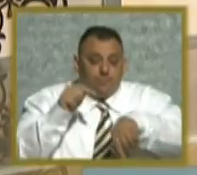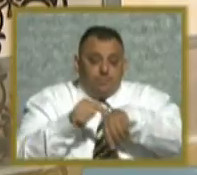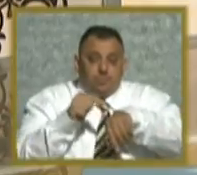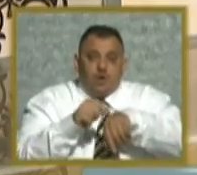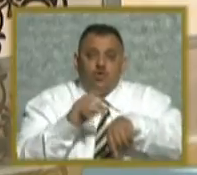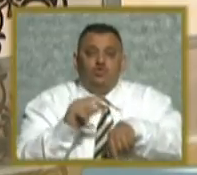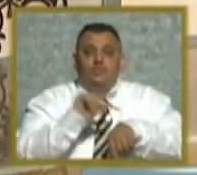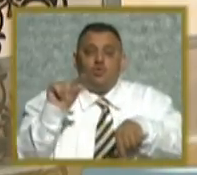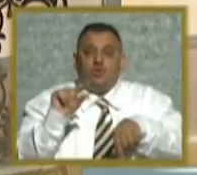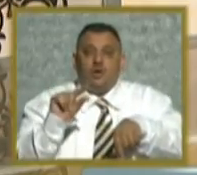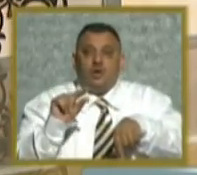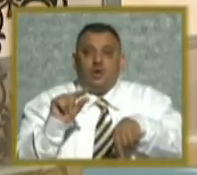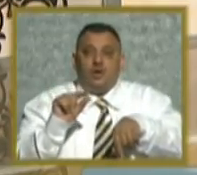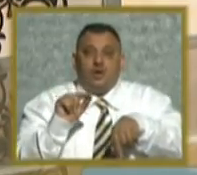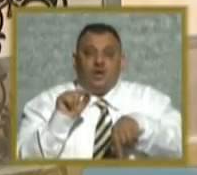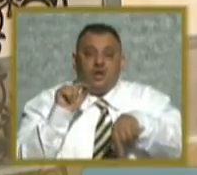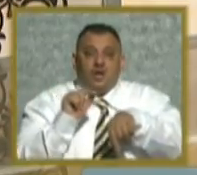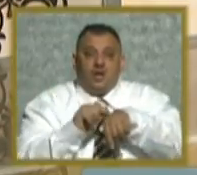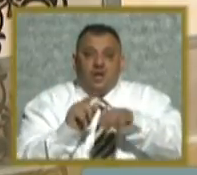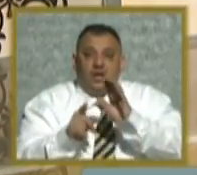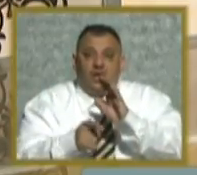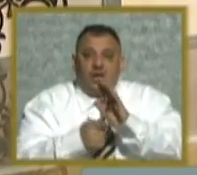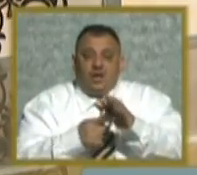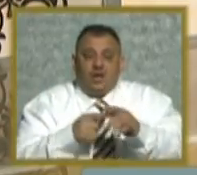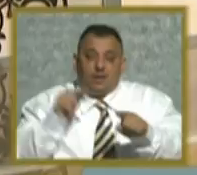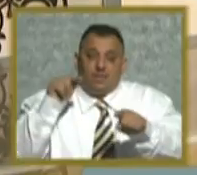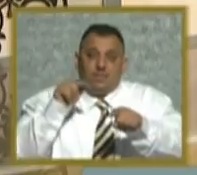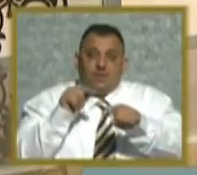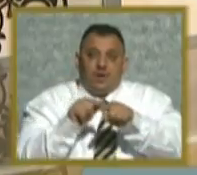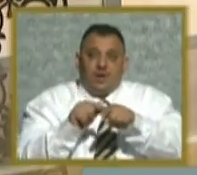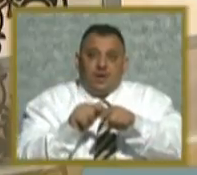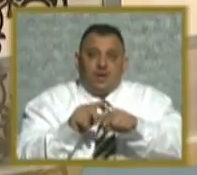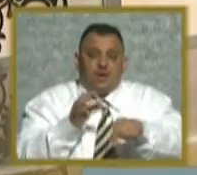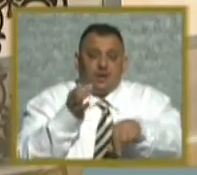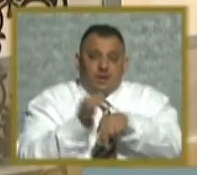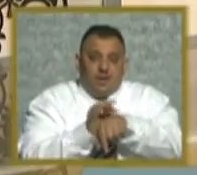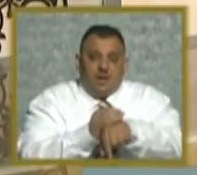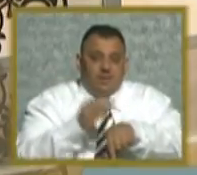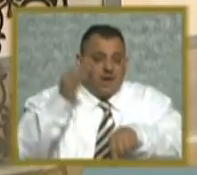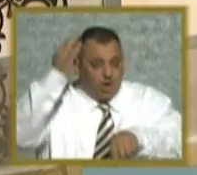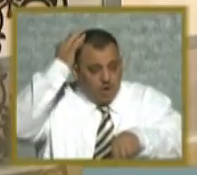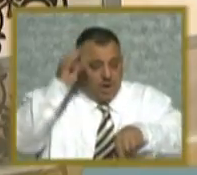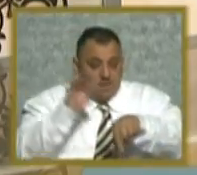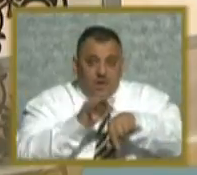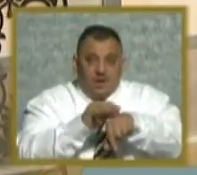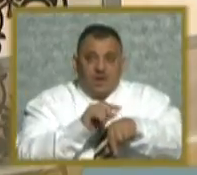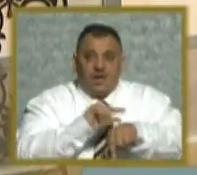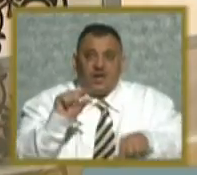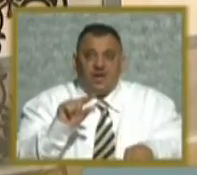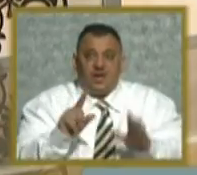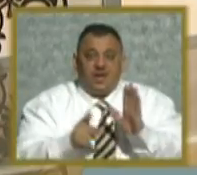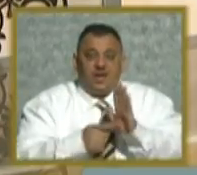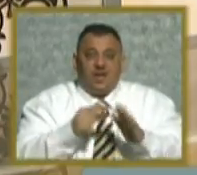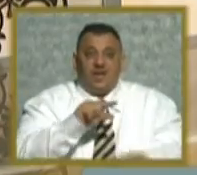تستعمل في أي شيء؟ الليزر هو شعة ضوئية لإزالة مثلا الصبغات، لإزالة معروف. الشعر. معروف. قصدي أنا، هل